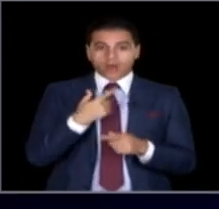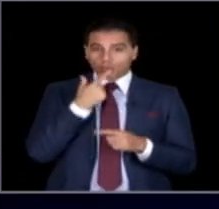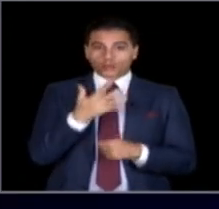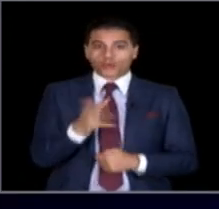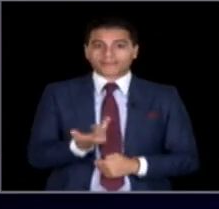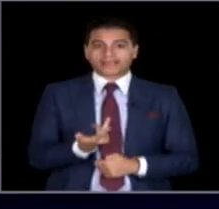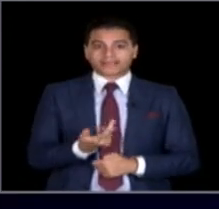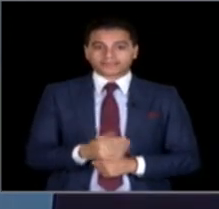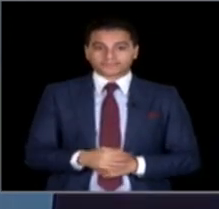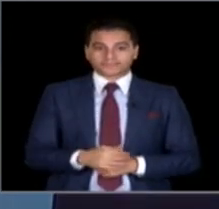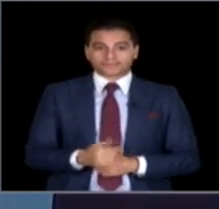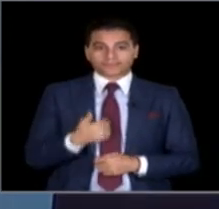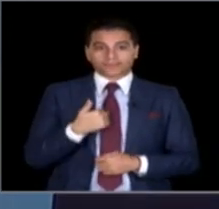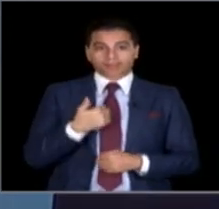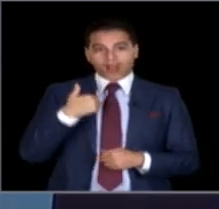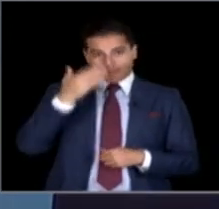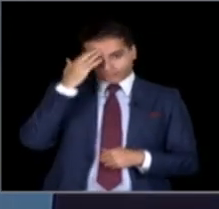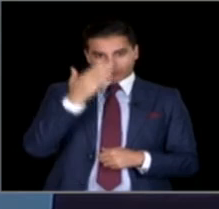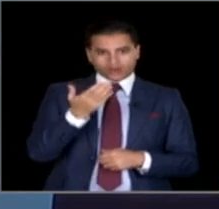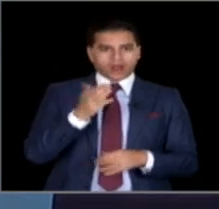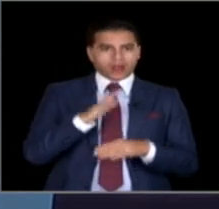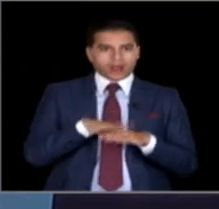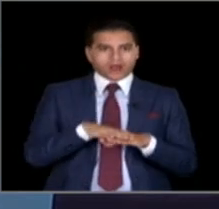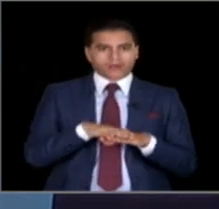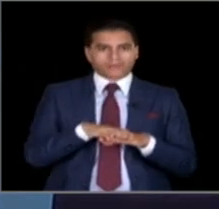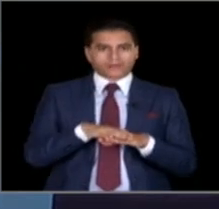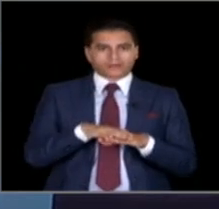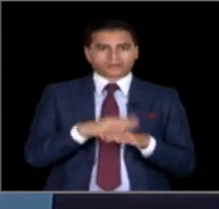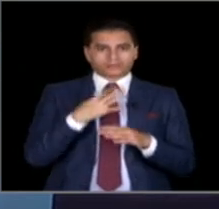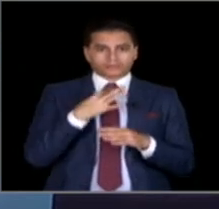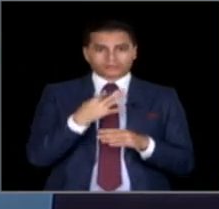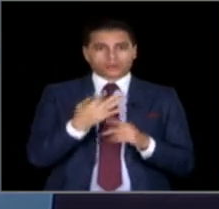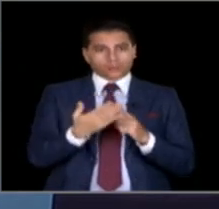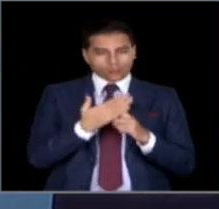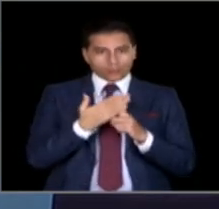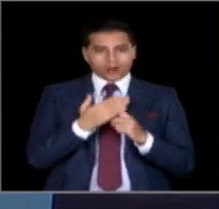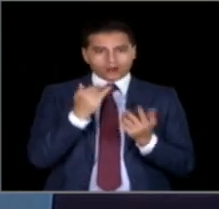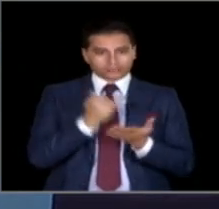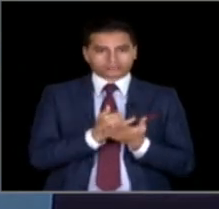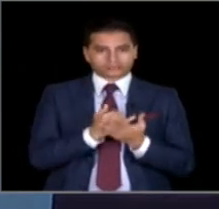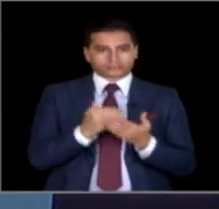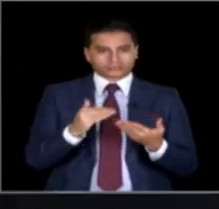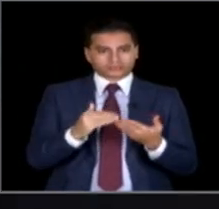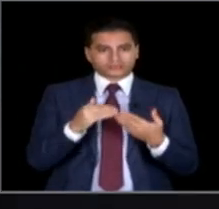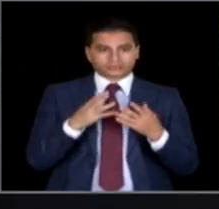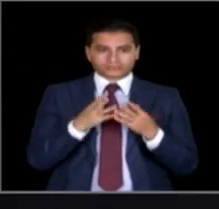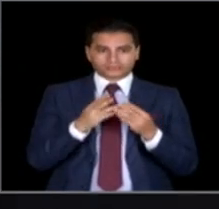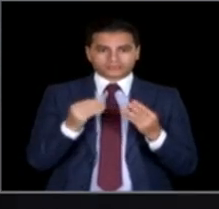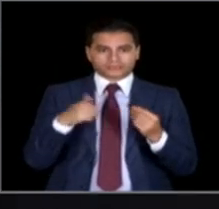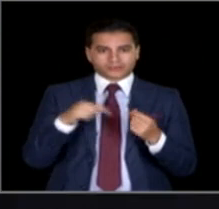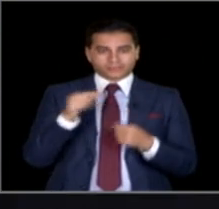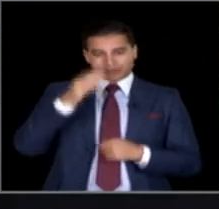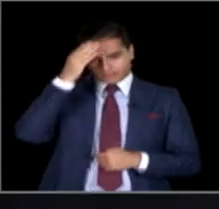ايه؟ وشكرهم على حلوه الكامبي، وشكرهم الكامبي بينابك.